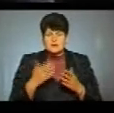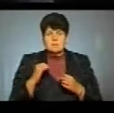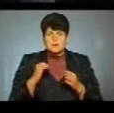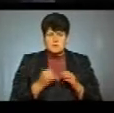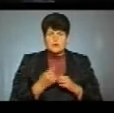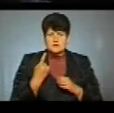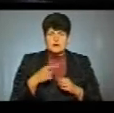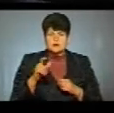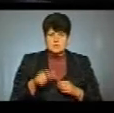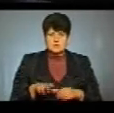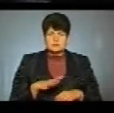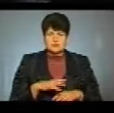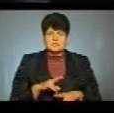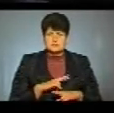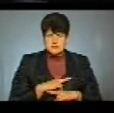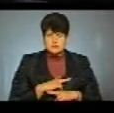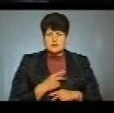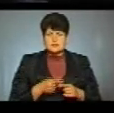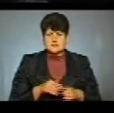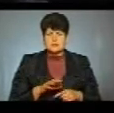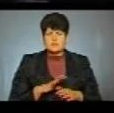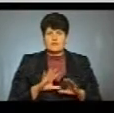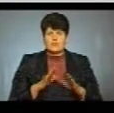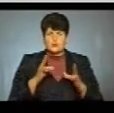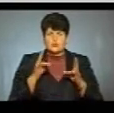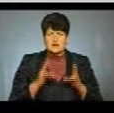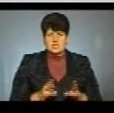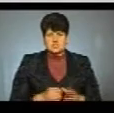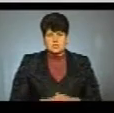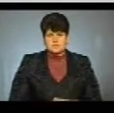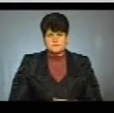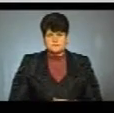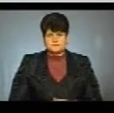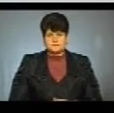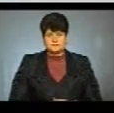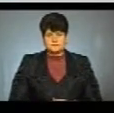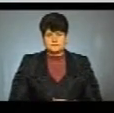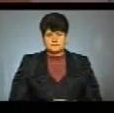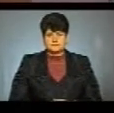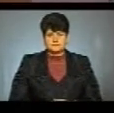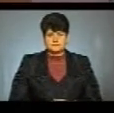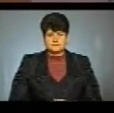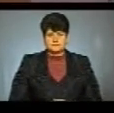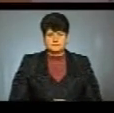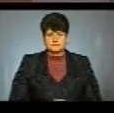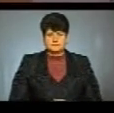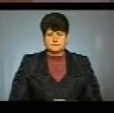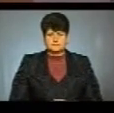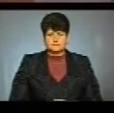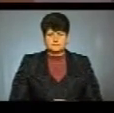що одна людина була загинула. Оце такий випадок був трагічний. Богдана Сарабун, Андрій Бодак. Новини на